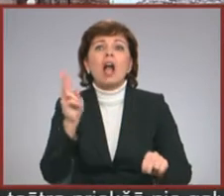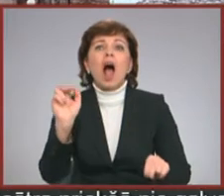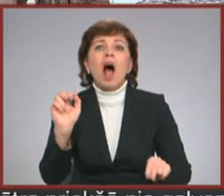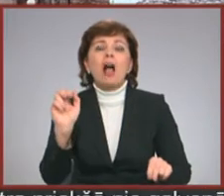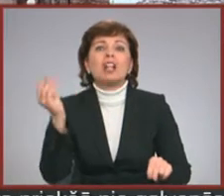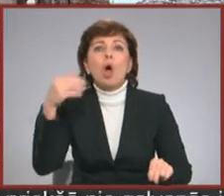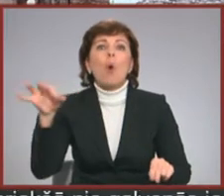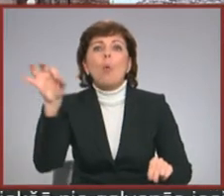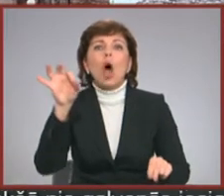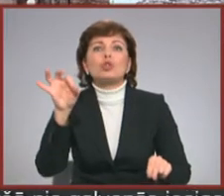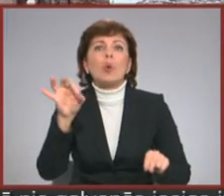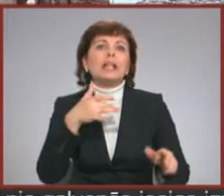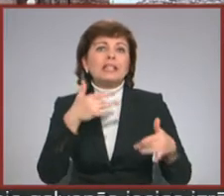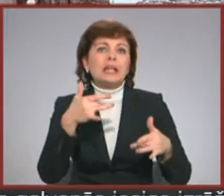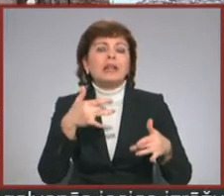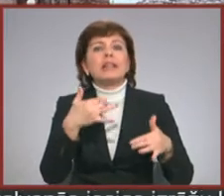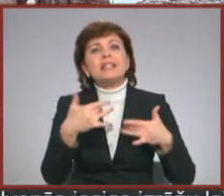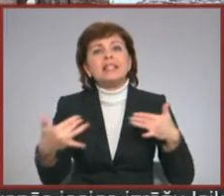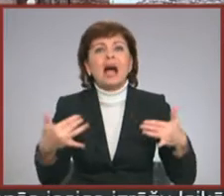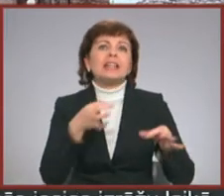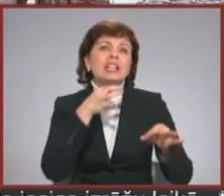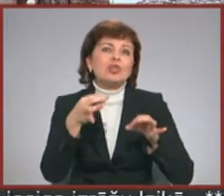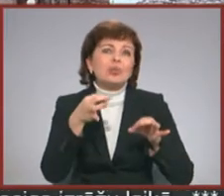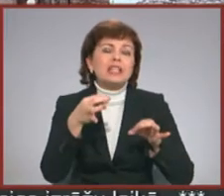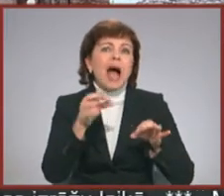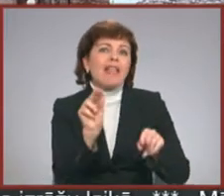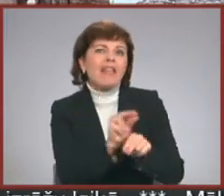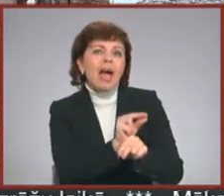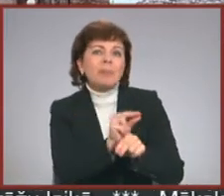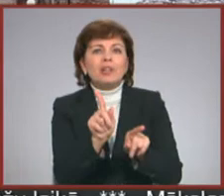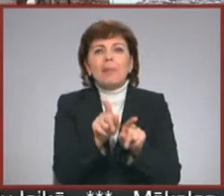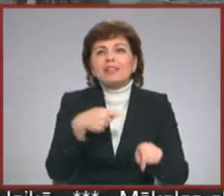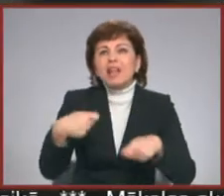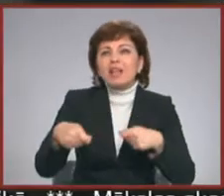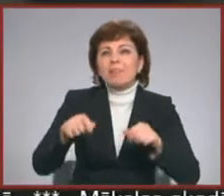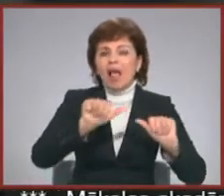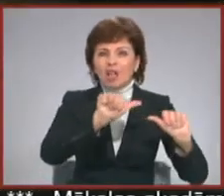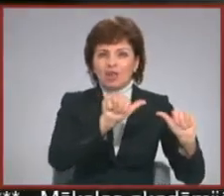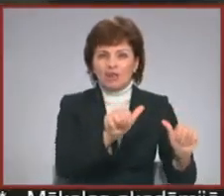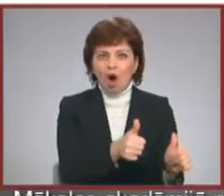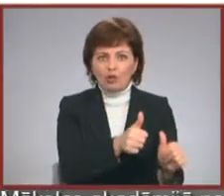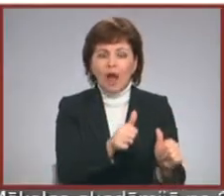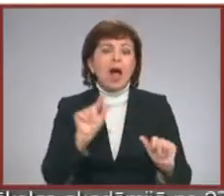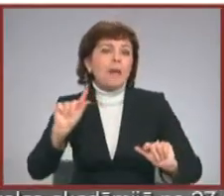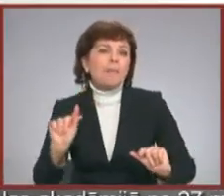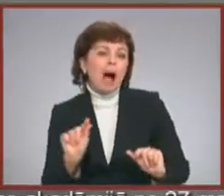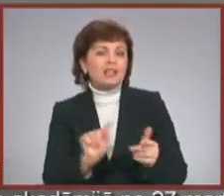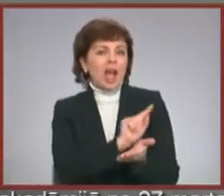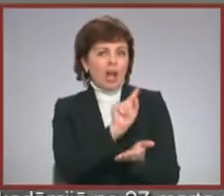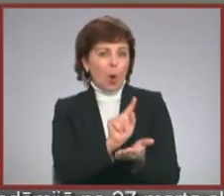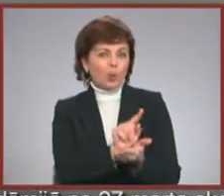risināti diskusijas, terapijas un saspēles formā. Vairāk stāsta Anete Lesīte. Mazo jautājumu biedrība